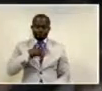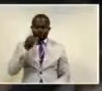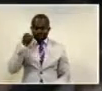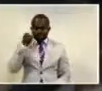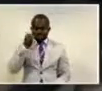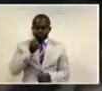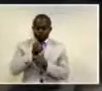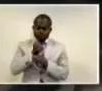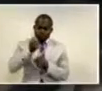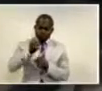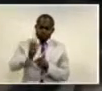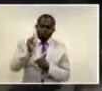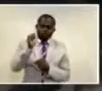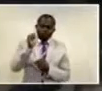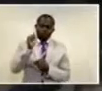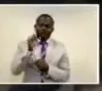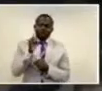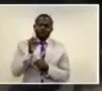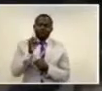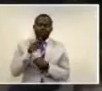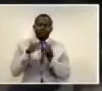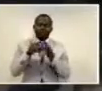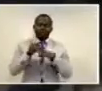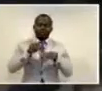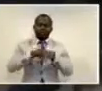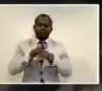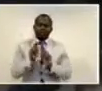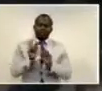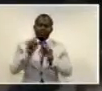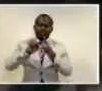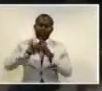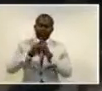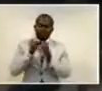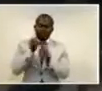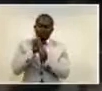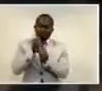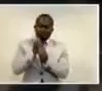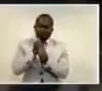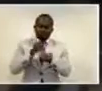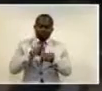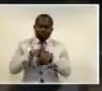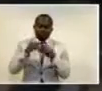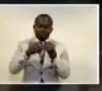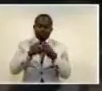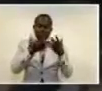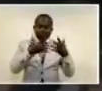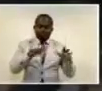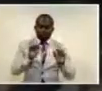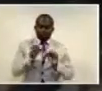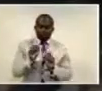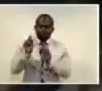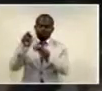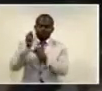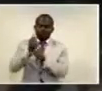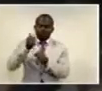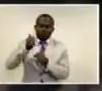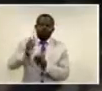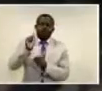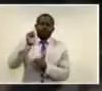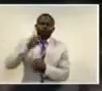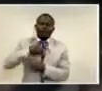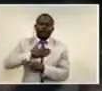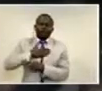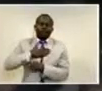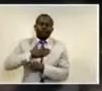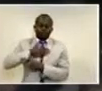ndowikorera cyangwa igihe nzaba nagiye muri uwo mwuga birashoboka umunsi narangije ibi nshobora kuzajya kwikorera